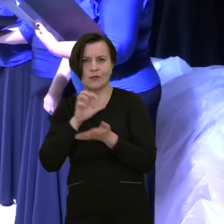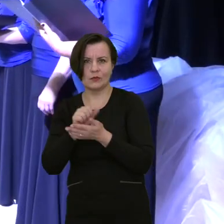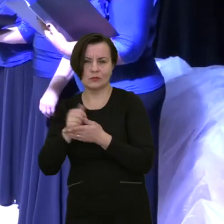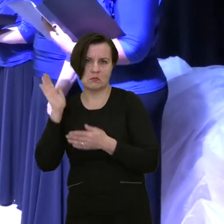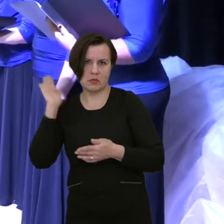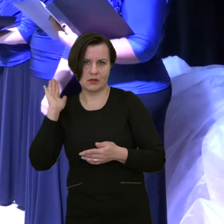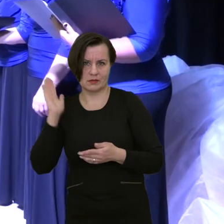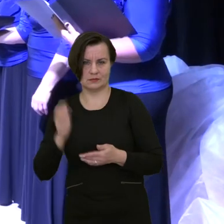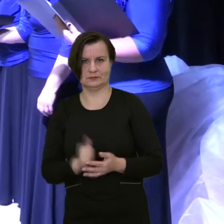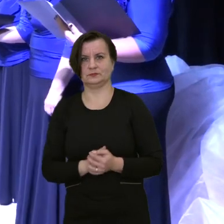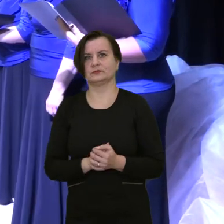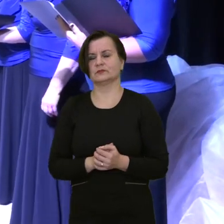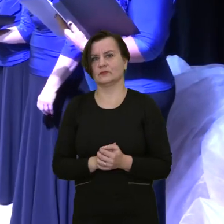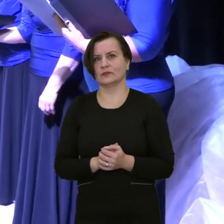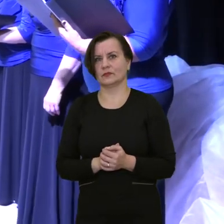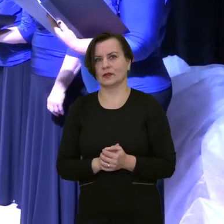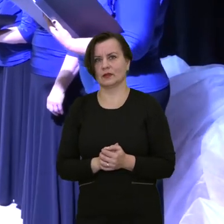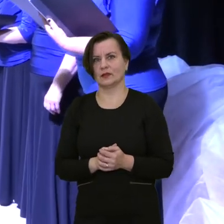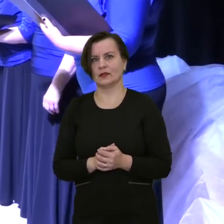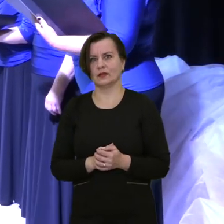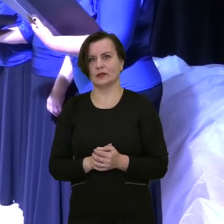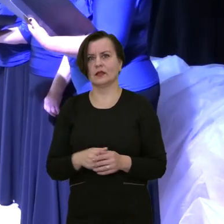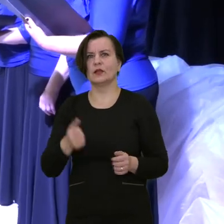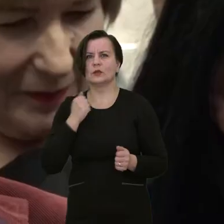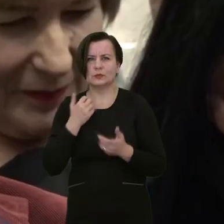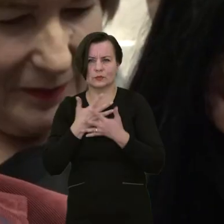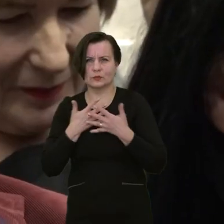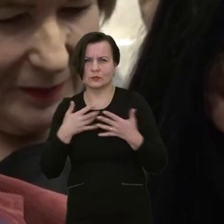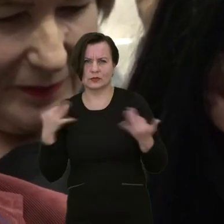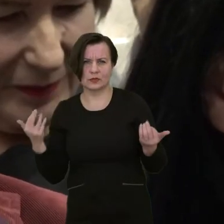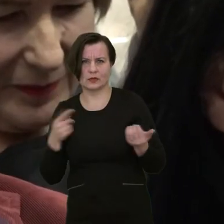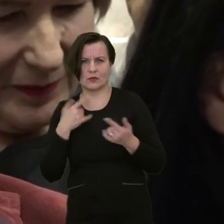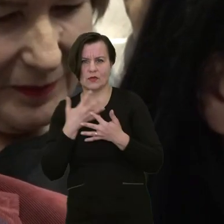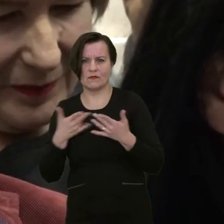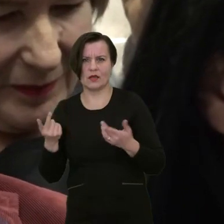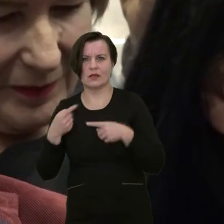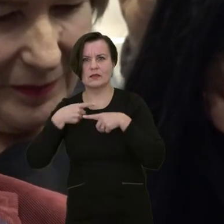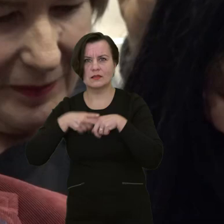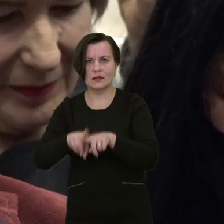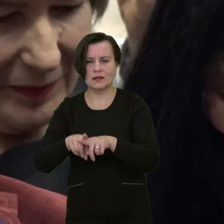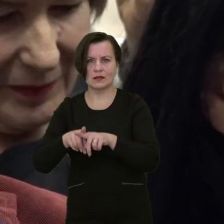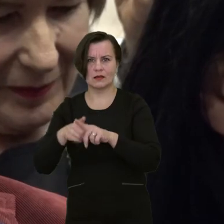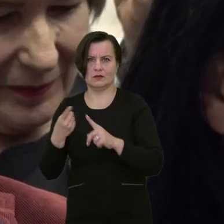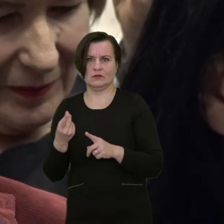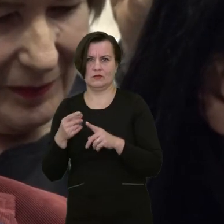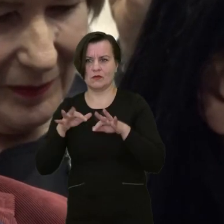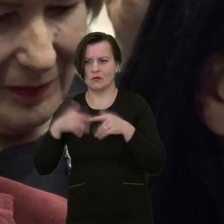išsvajotos kalbos užsiėmimus. Turėjom labai daug technologijų